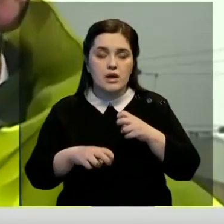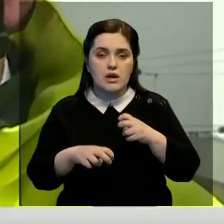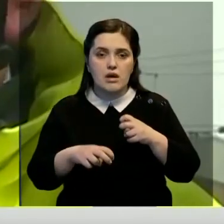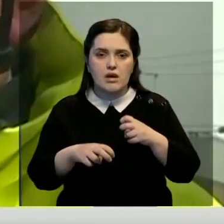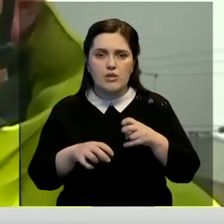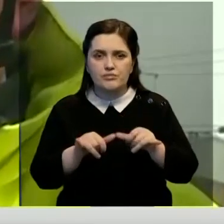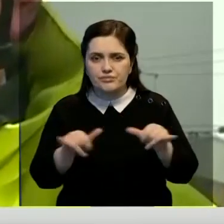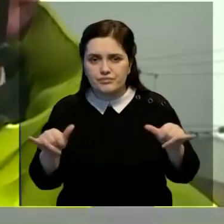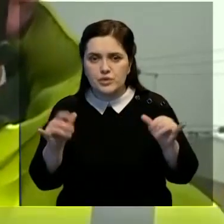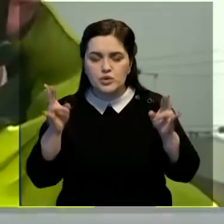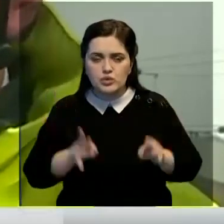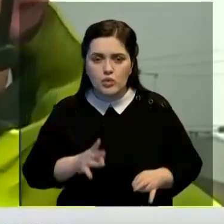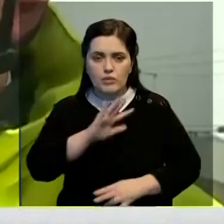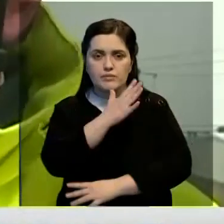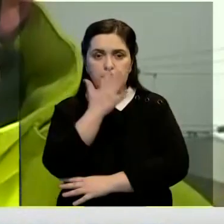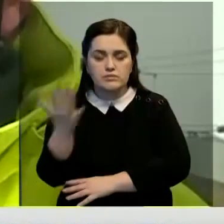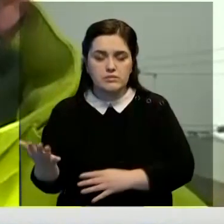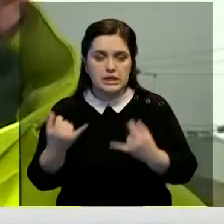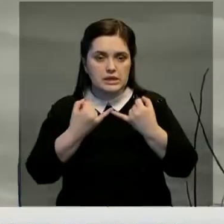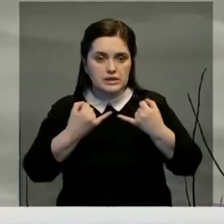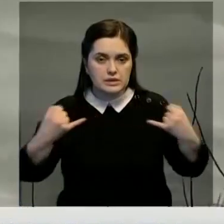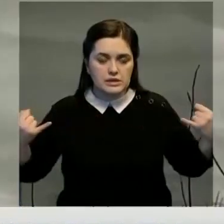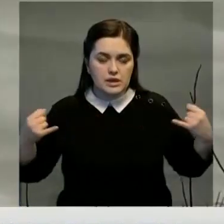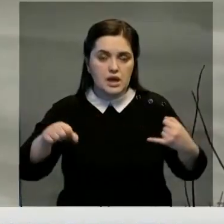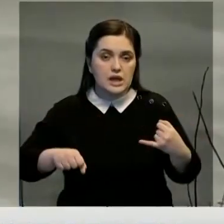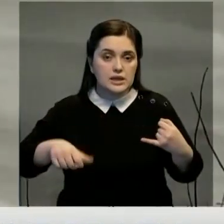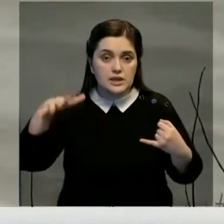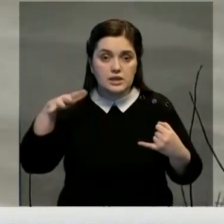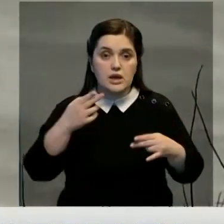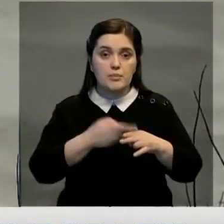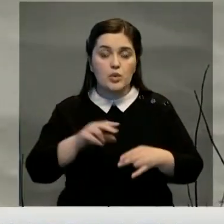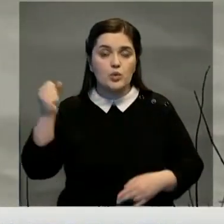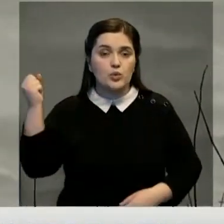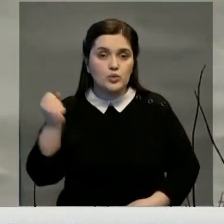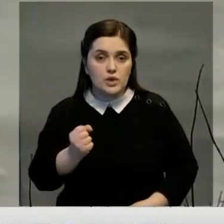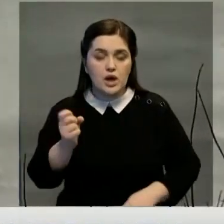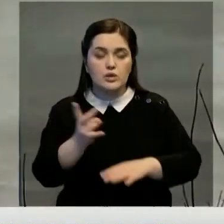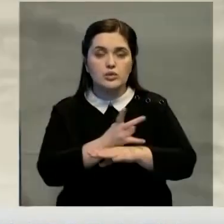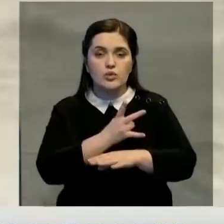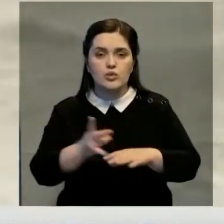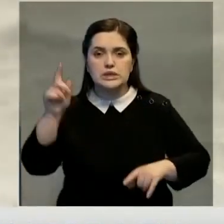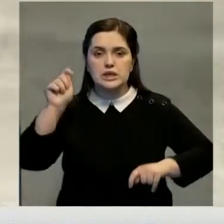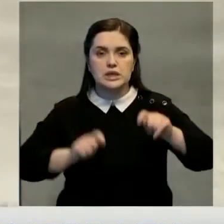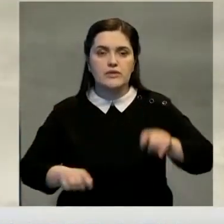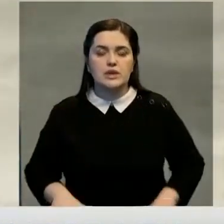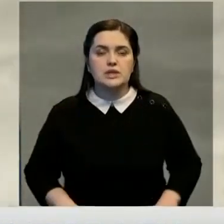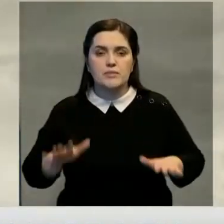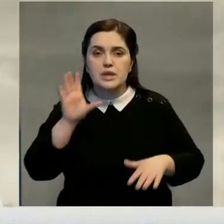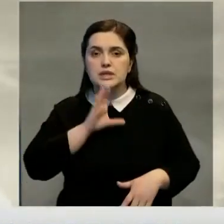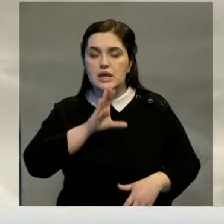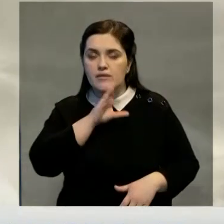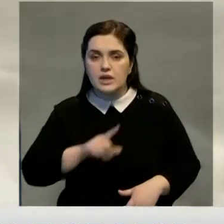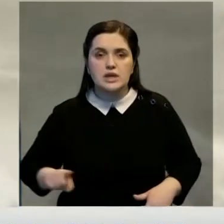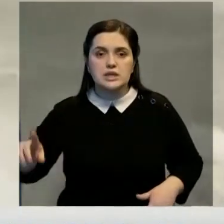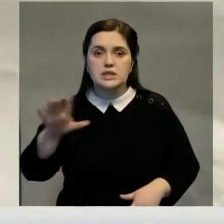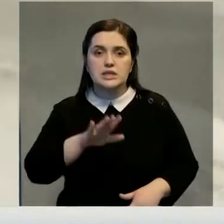распространенный случай – падение деревьев на линии электропередачи. Основной удар стихии придется на ночь. Ливни уже затопили северо-западные